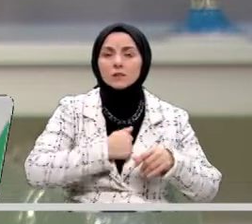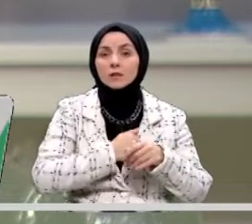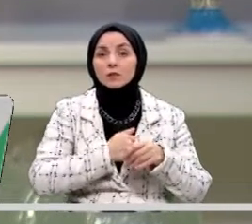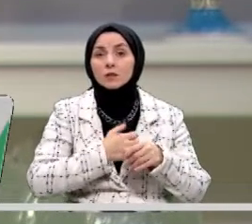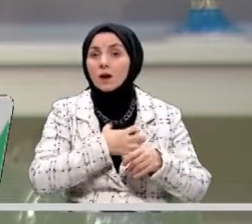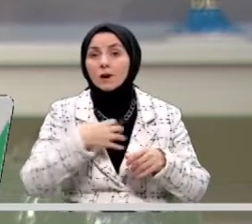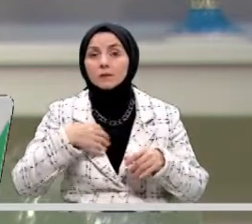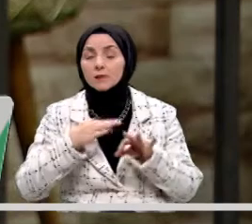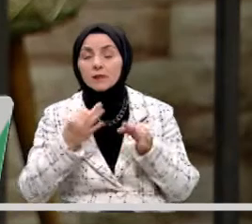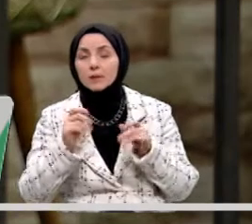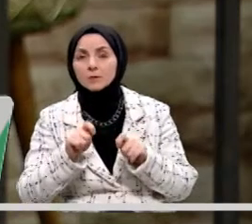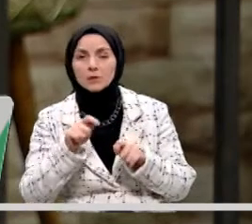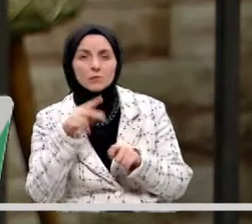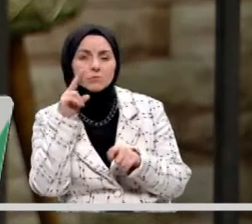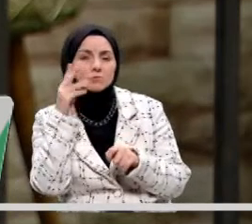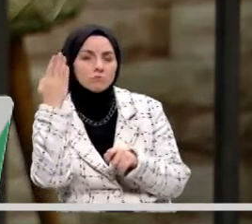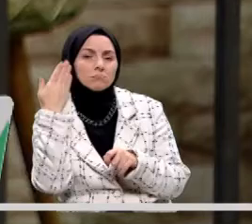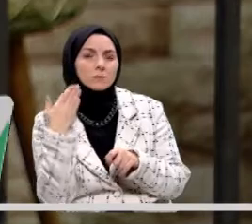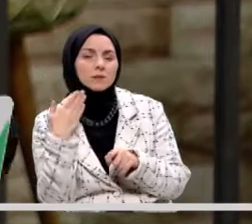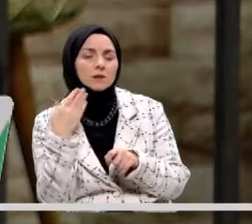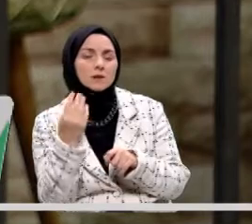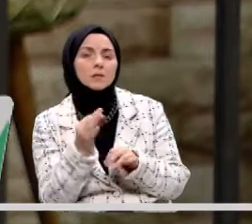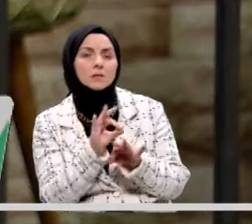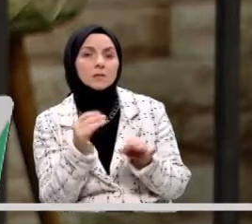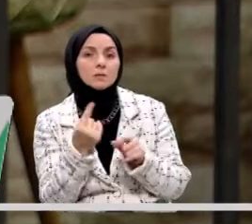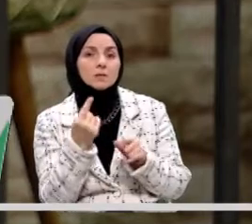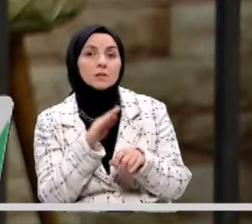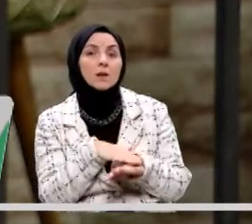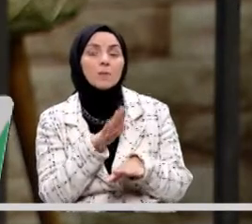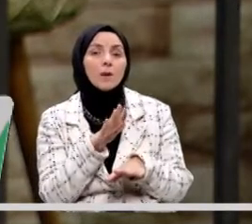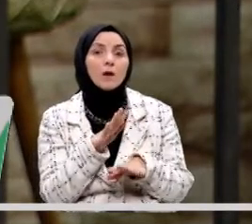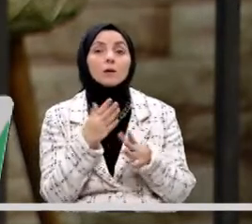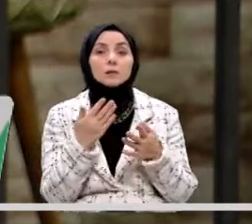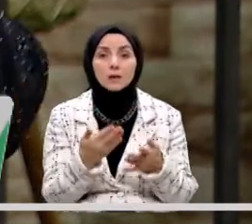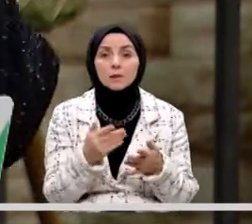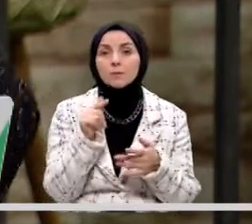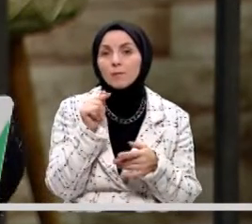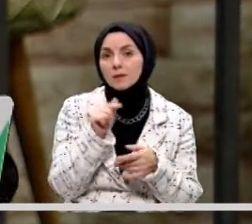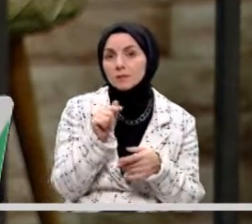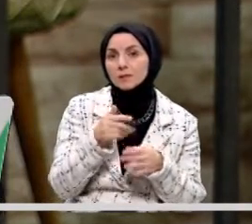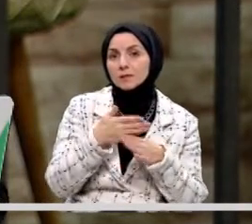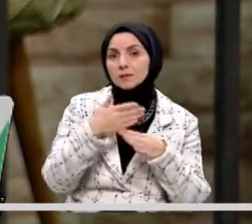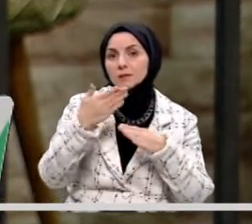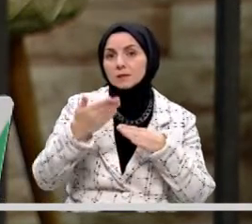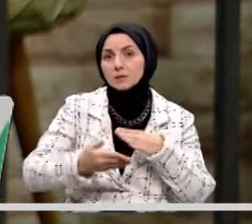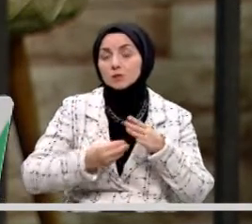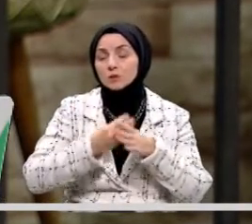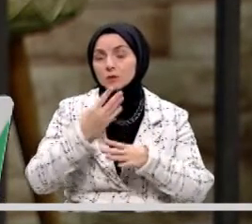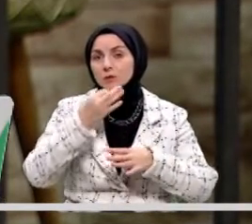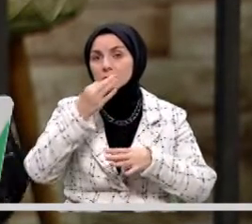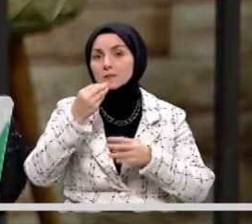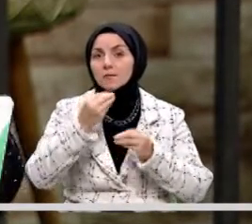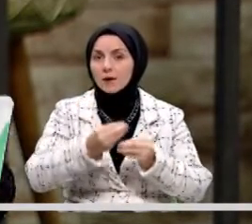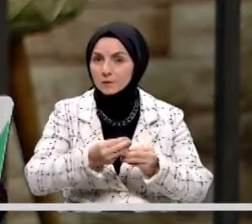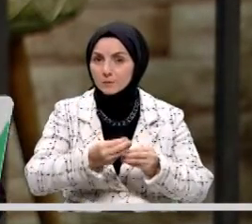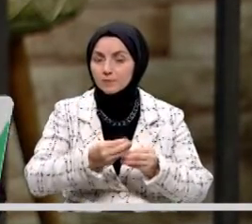Eğer ola ki ben seni dışarı çıkarmadığımda ceza olarak kurala uymadığın için Eğer hala bunu artırmaya devam edersen